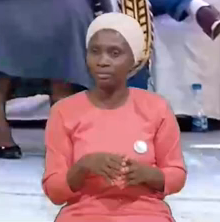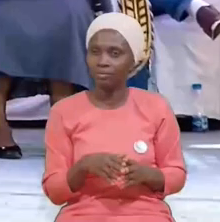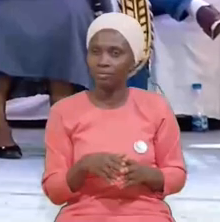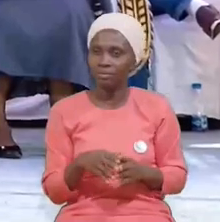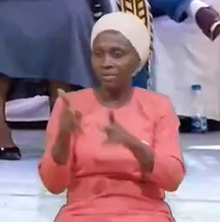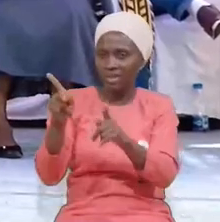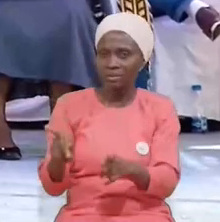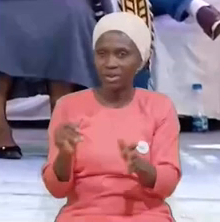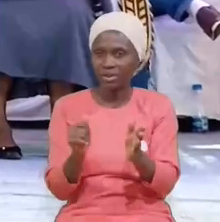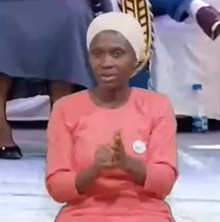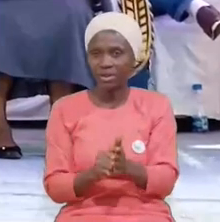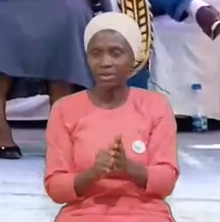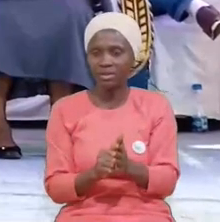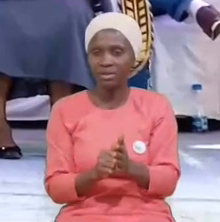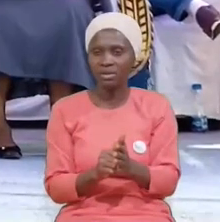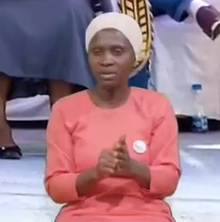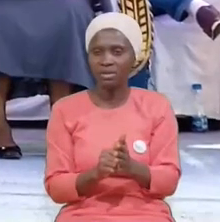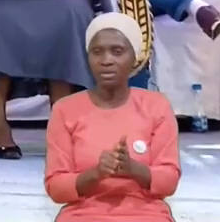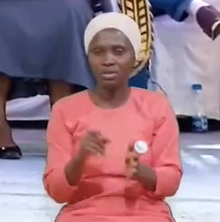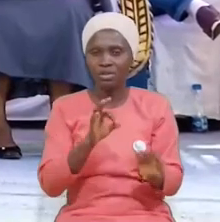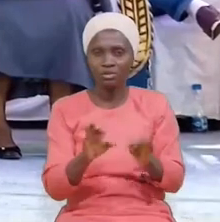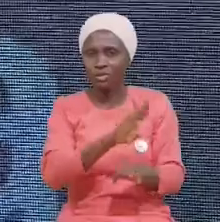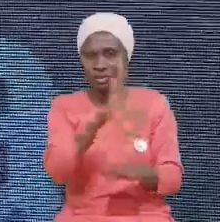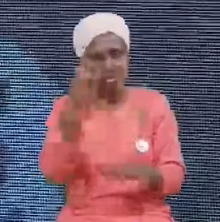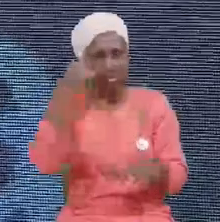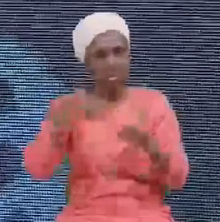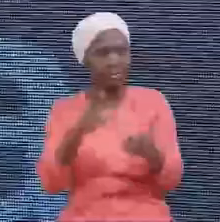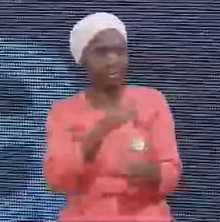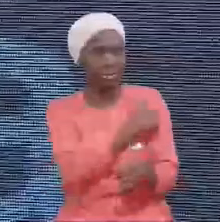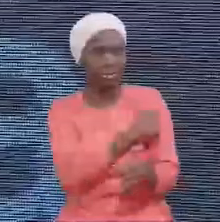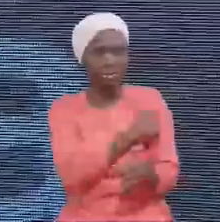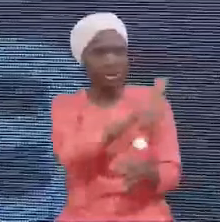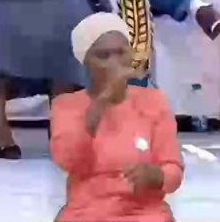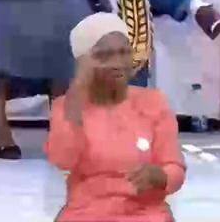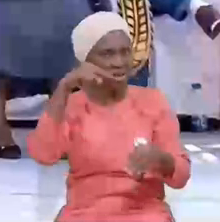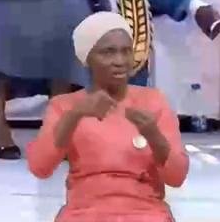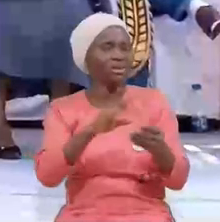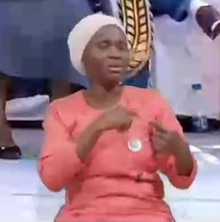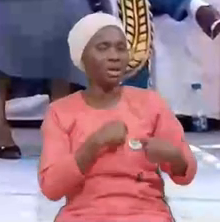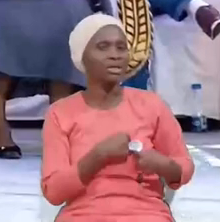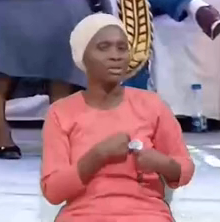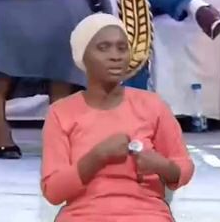Si tu es quelqu'un, tu ne penses jamais à ton habitude. Tu ne penses jamais à ton cœur.